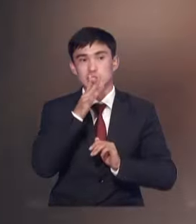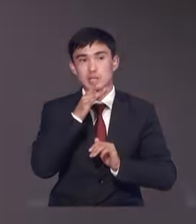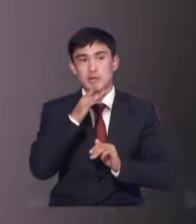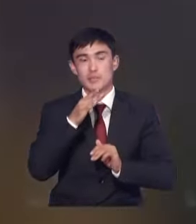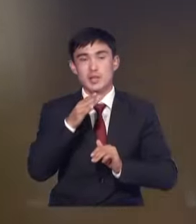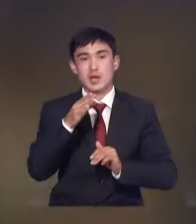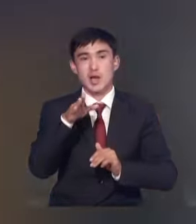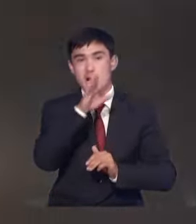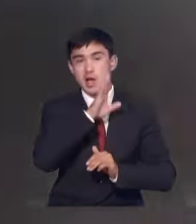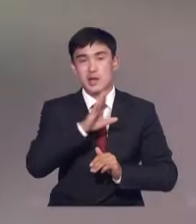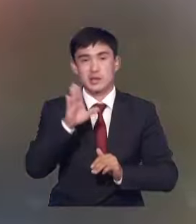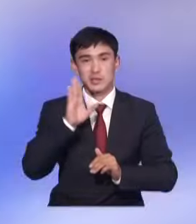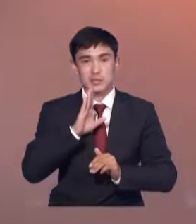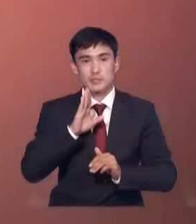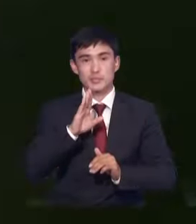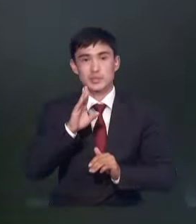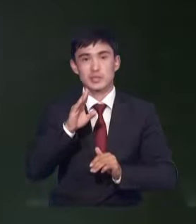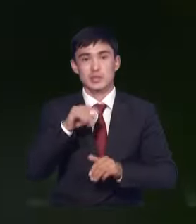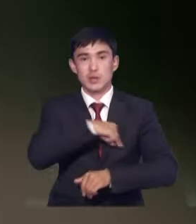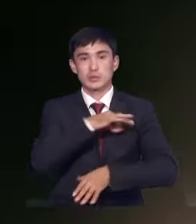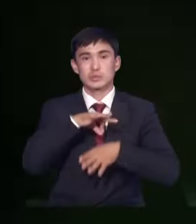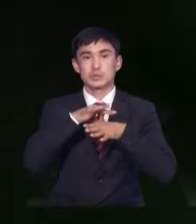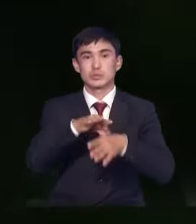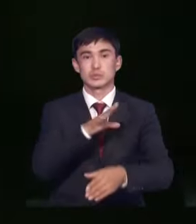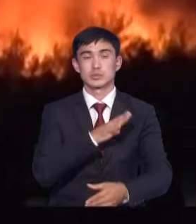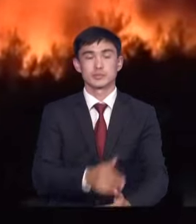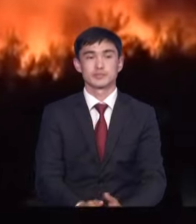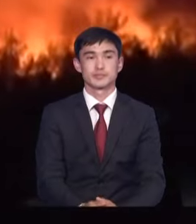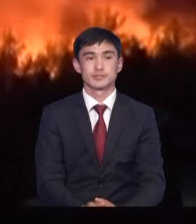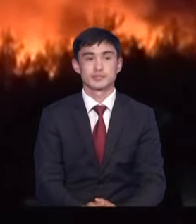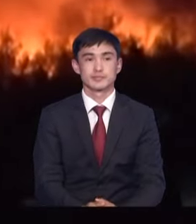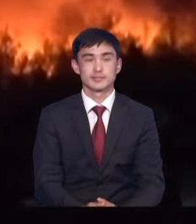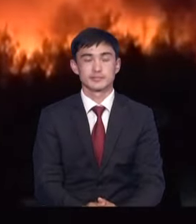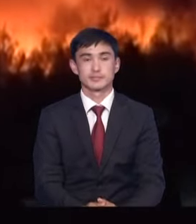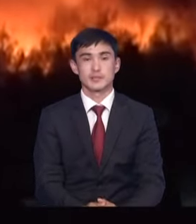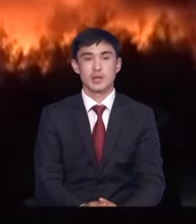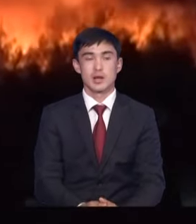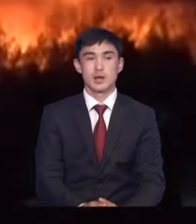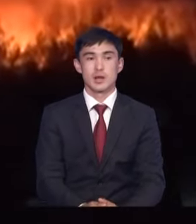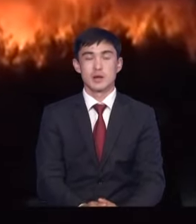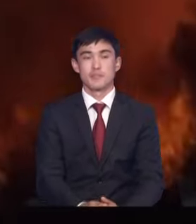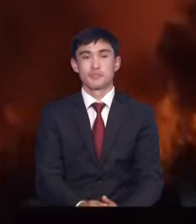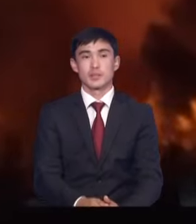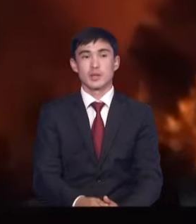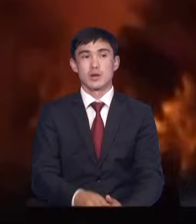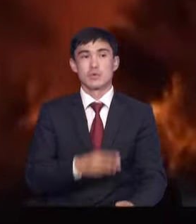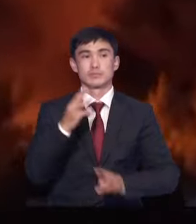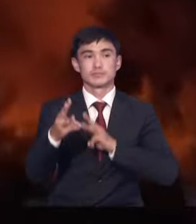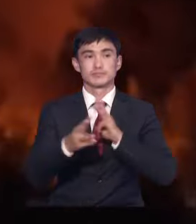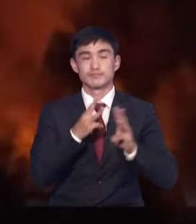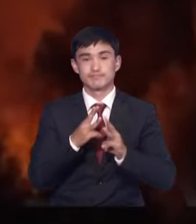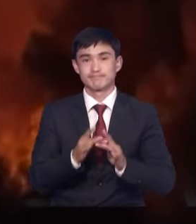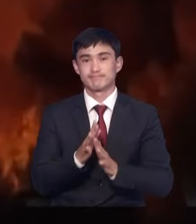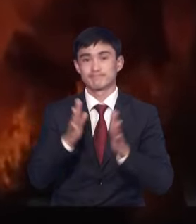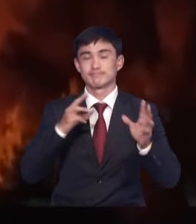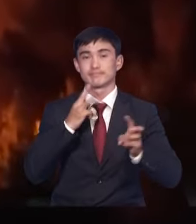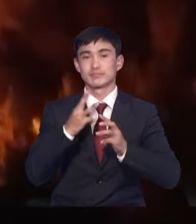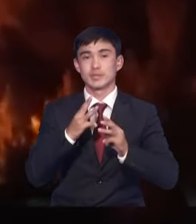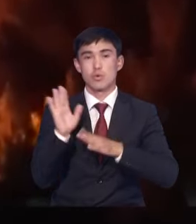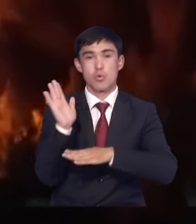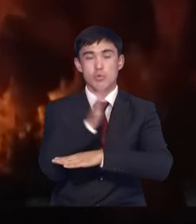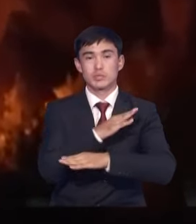улануына байланысты Кернс қаласының ауруханасына жеткізілді. Афини маңында орман өрті үдеп кетті. Қызыл жалынның биіктігі